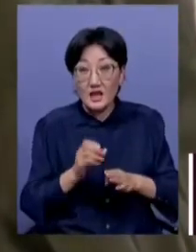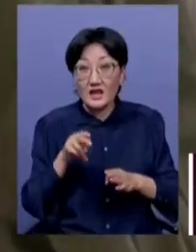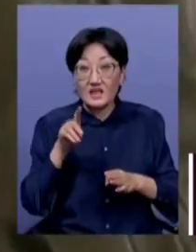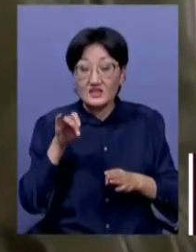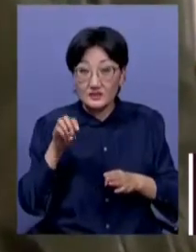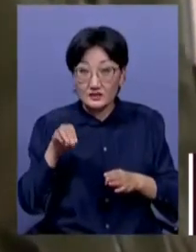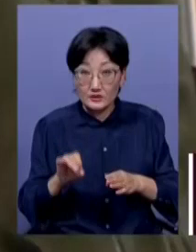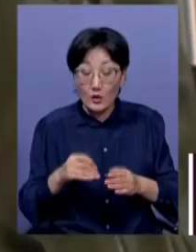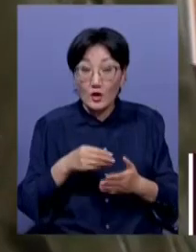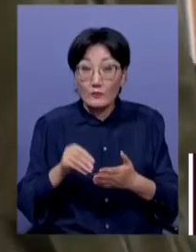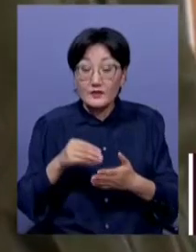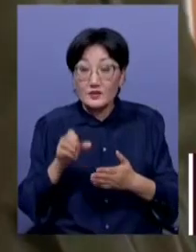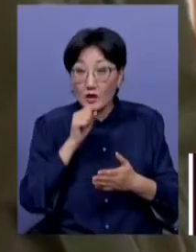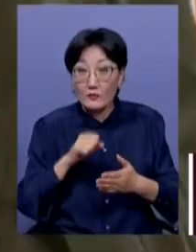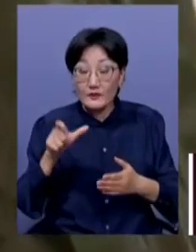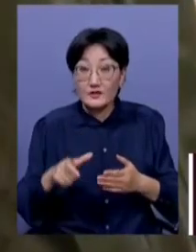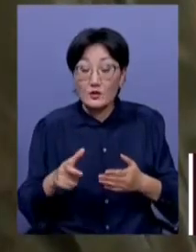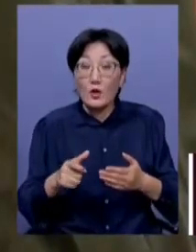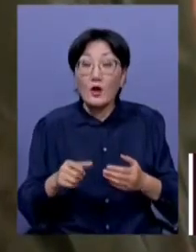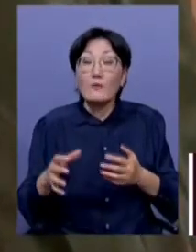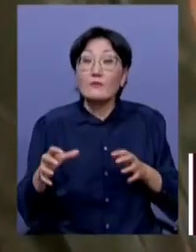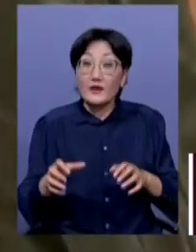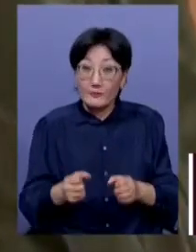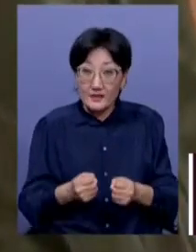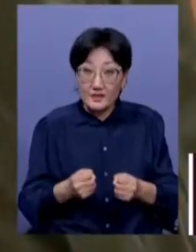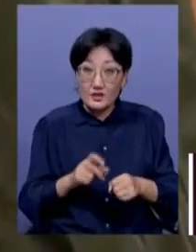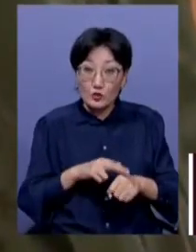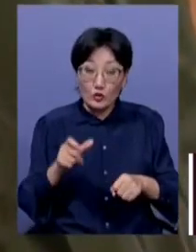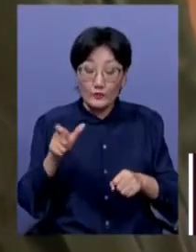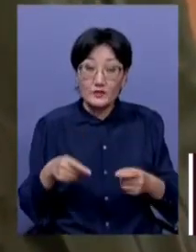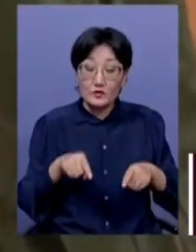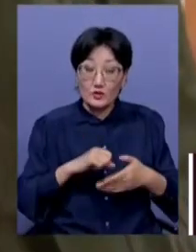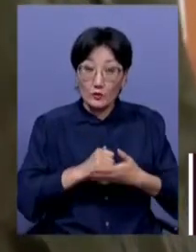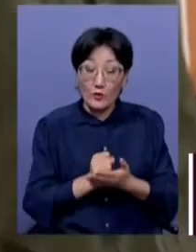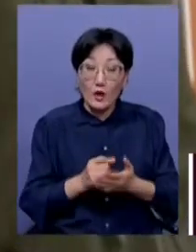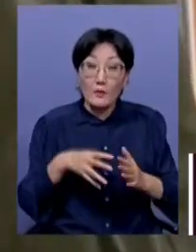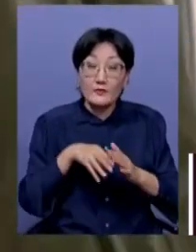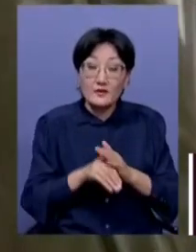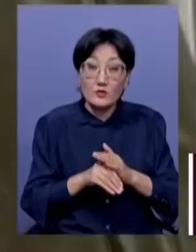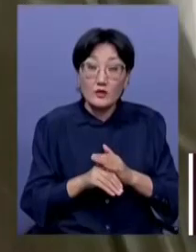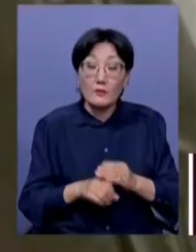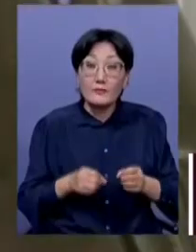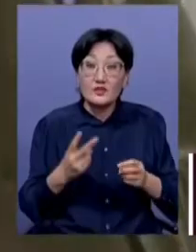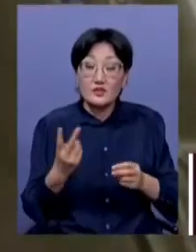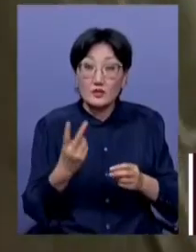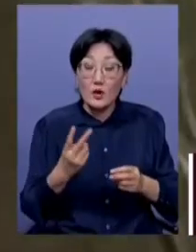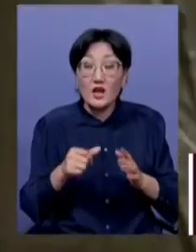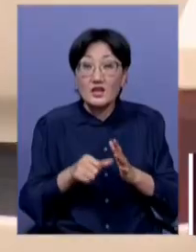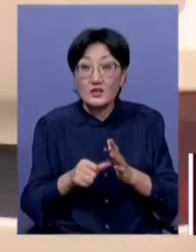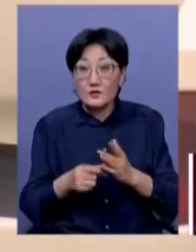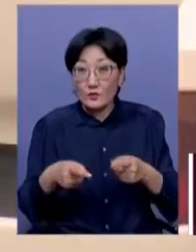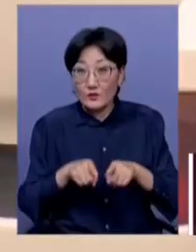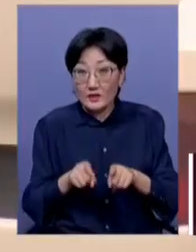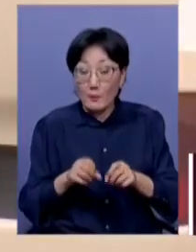Кар-Сити. Скупщика краденого вычислили по горячим следам. Стражи порядка установили причастность криминального дуэта к 6